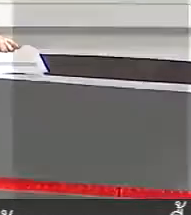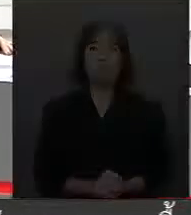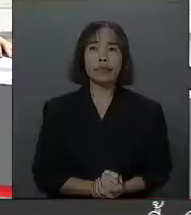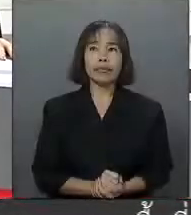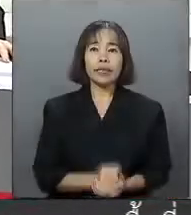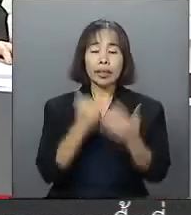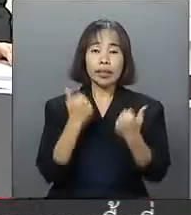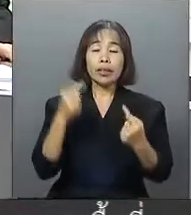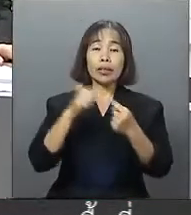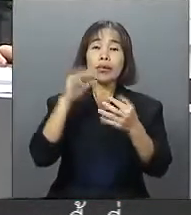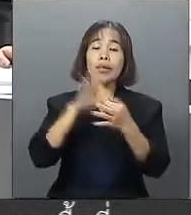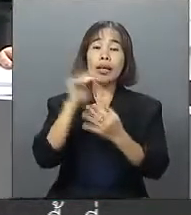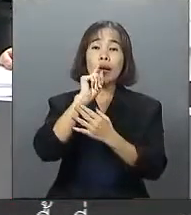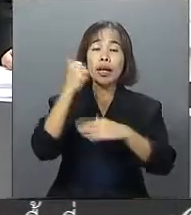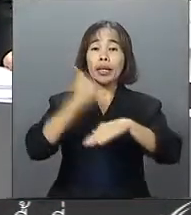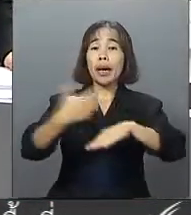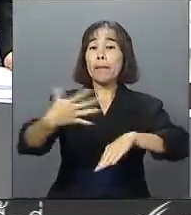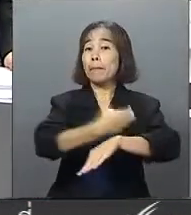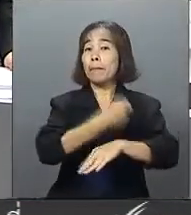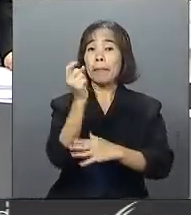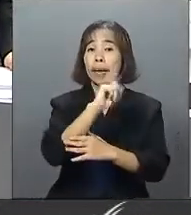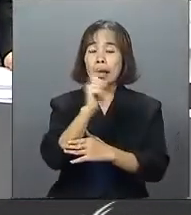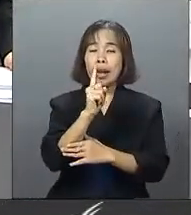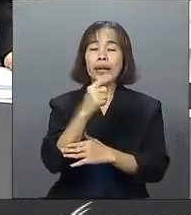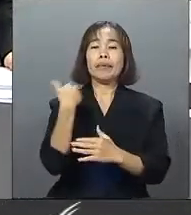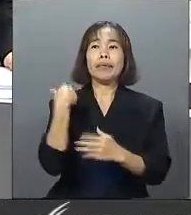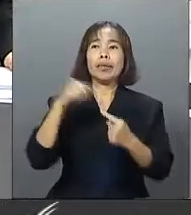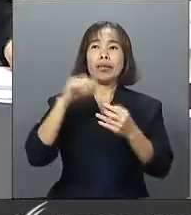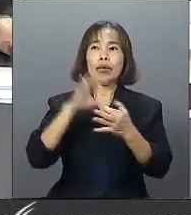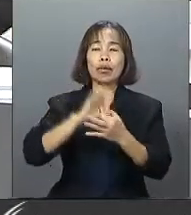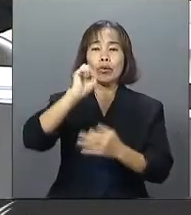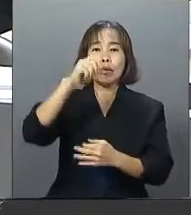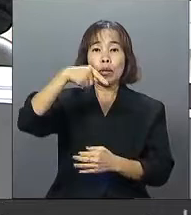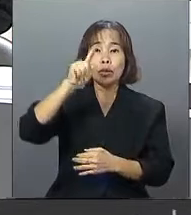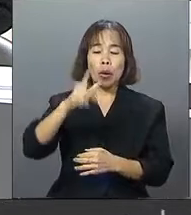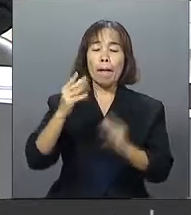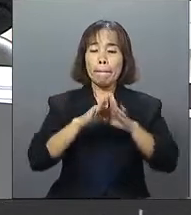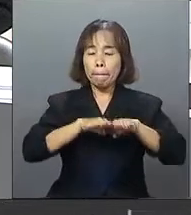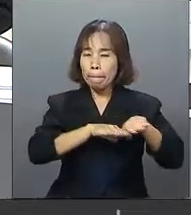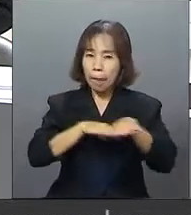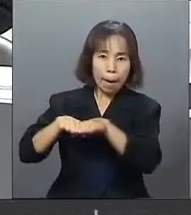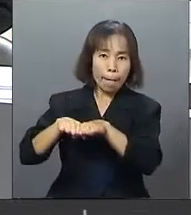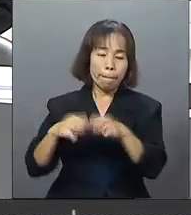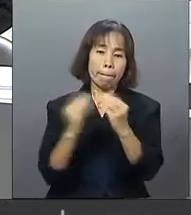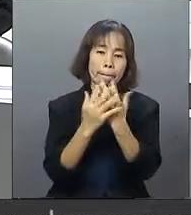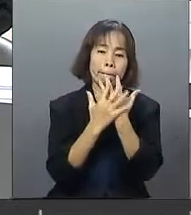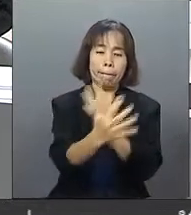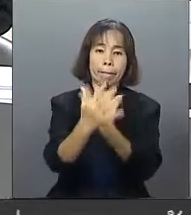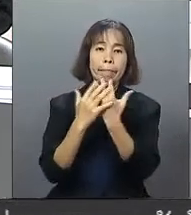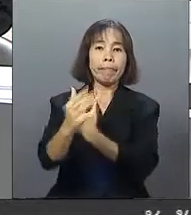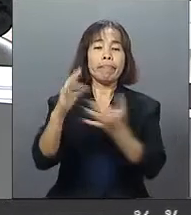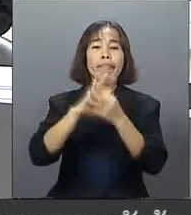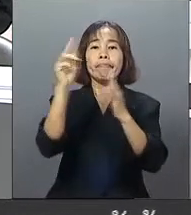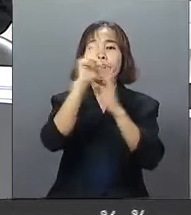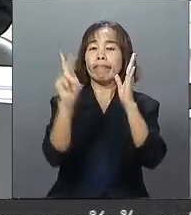ติดตามความคืบหน้าทางการเมืองนะคะสภานิติบัญญัติแห่งชาติก็เตรียมที่จะเปิดสัมมนาพิจารณาร่างพรบประกอบรัฐธรรมนูญเกี่ยวกับ